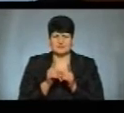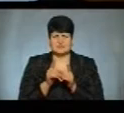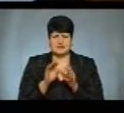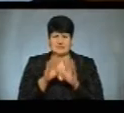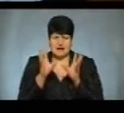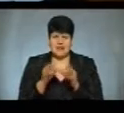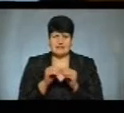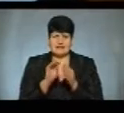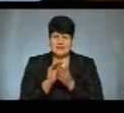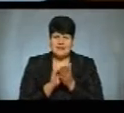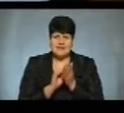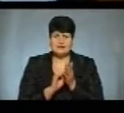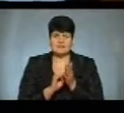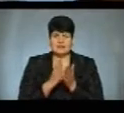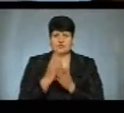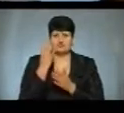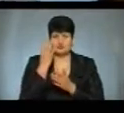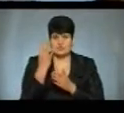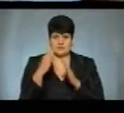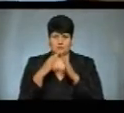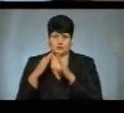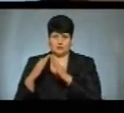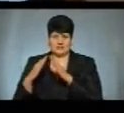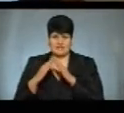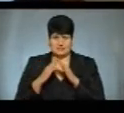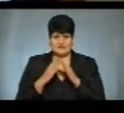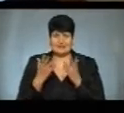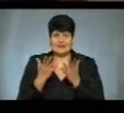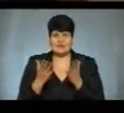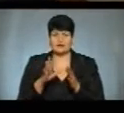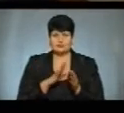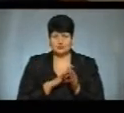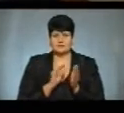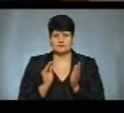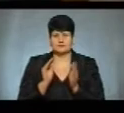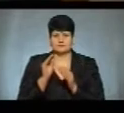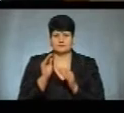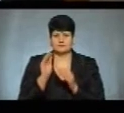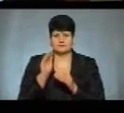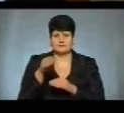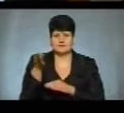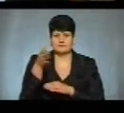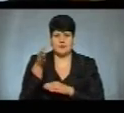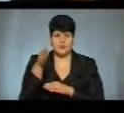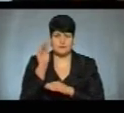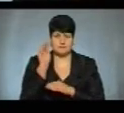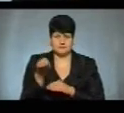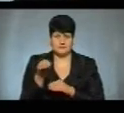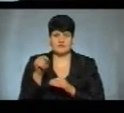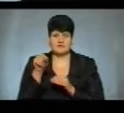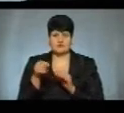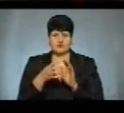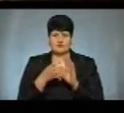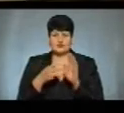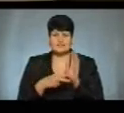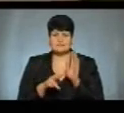є зображені 4 будівлі, на яких були вивішені сині-жовті прапори в 73-му